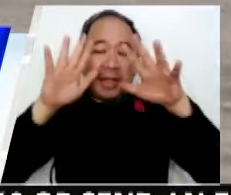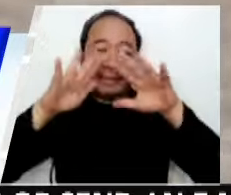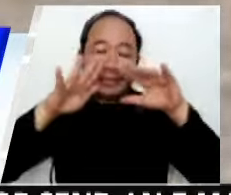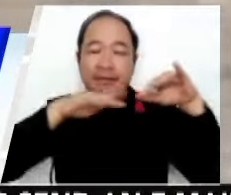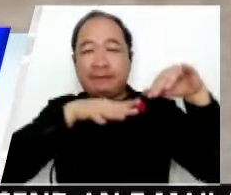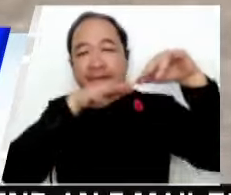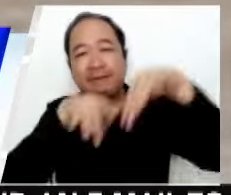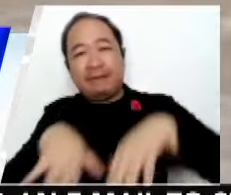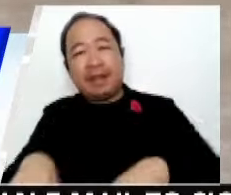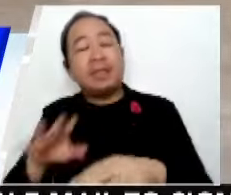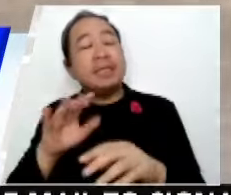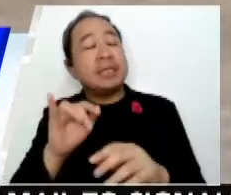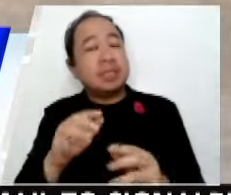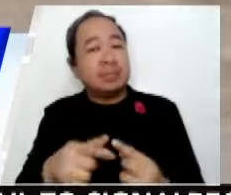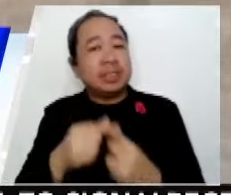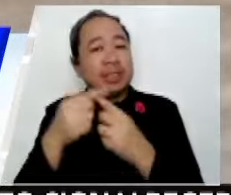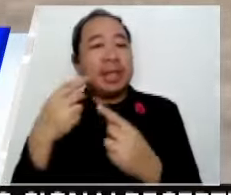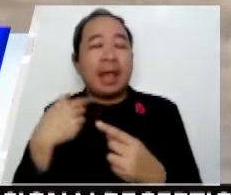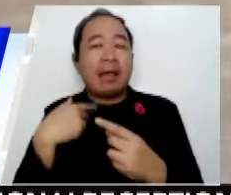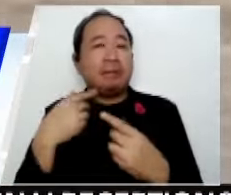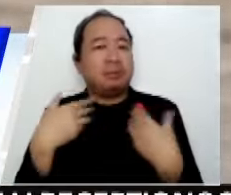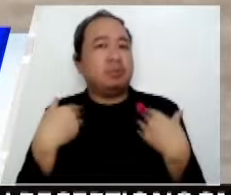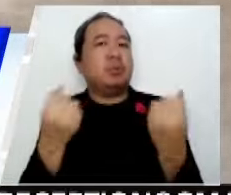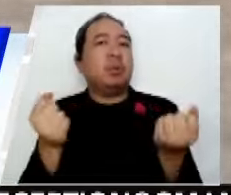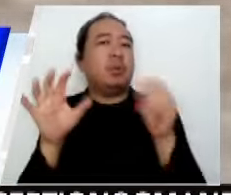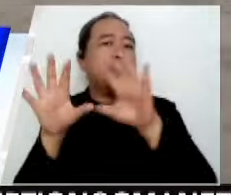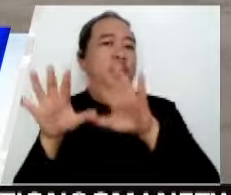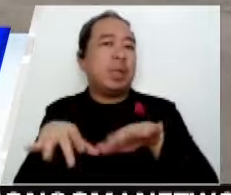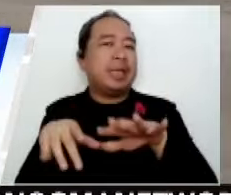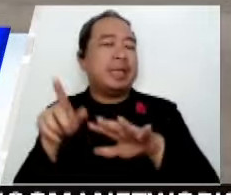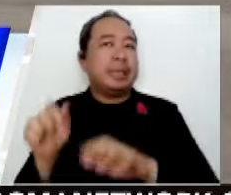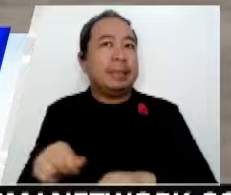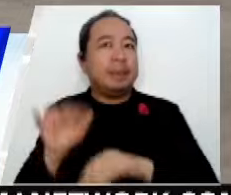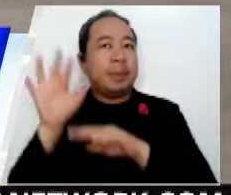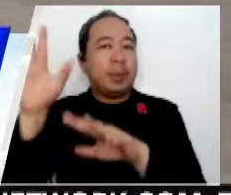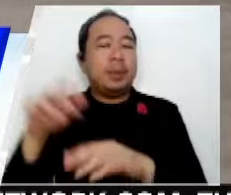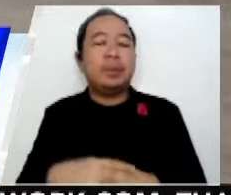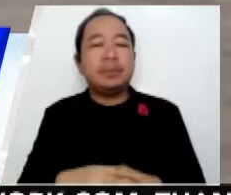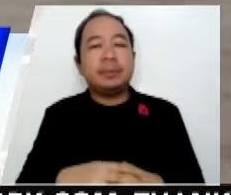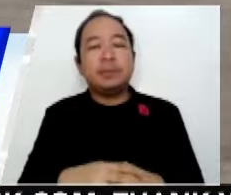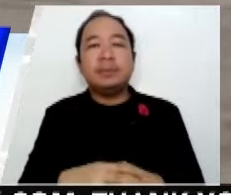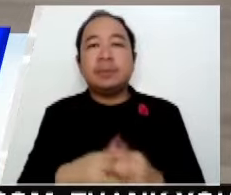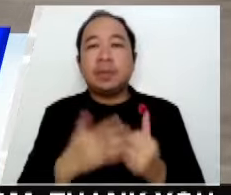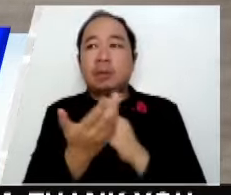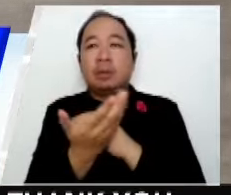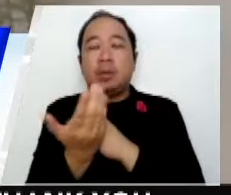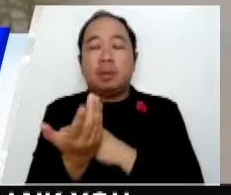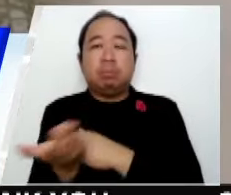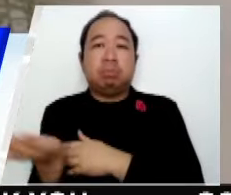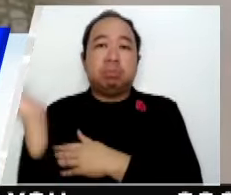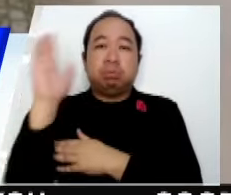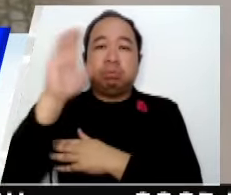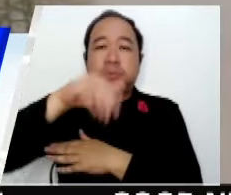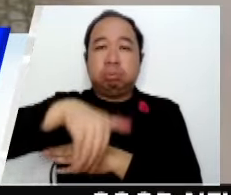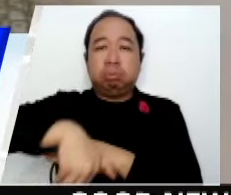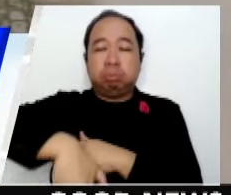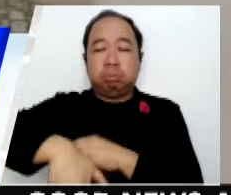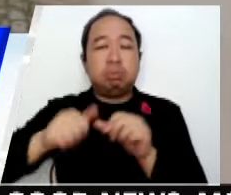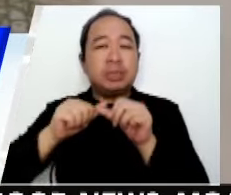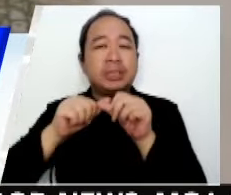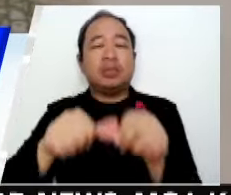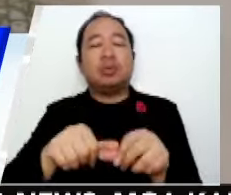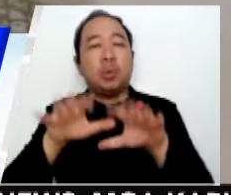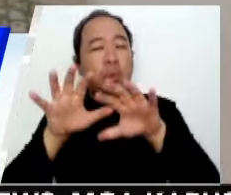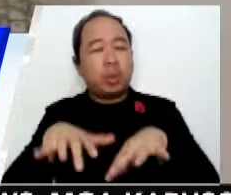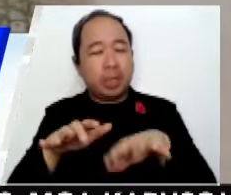ulan sa bundok. Since halos magdamag yung pag-uulan, we're expecting yung volume ng